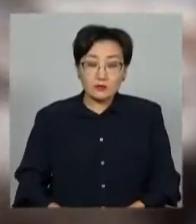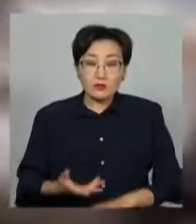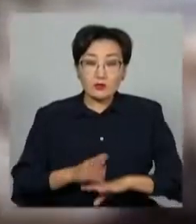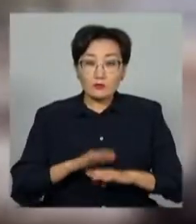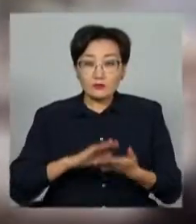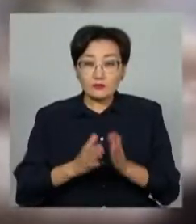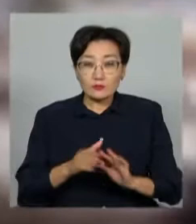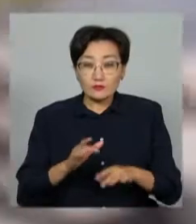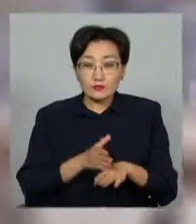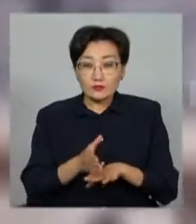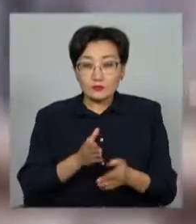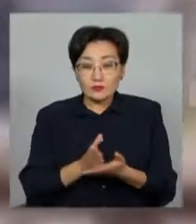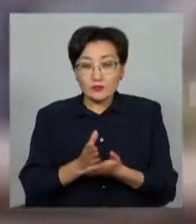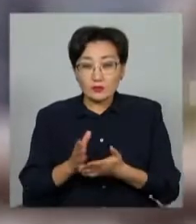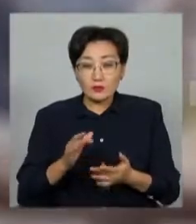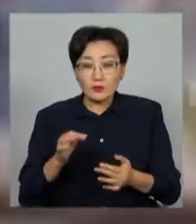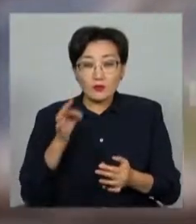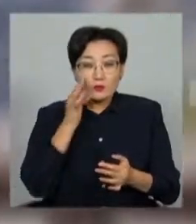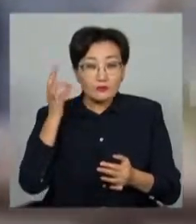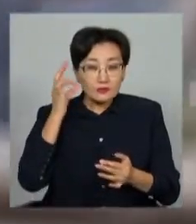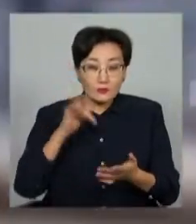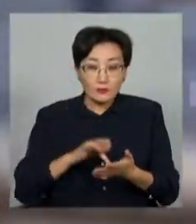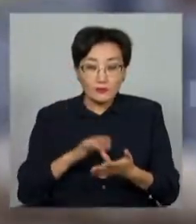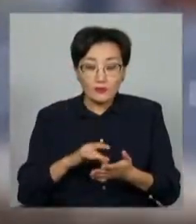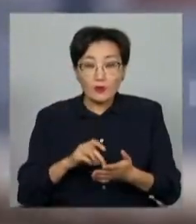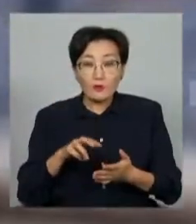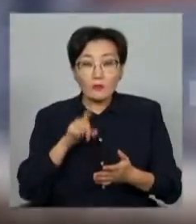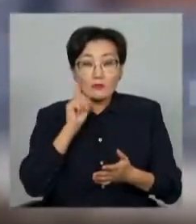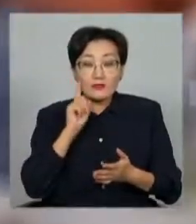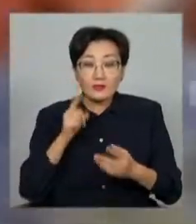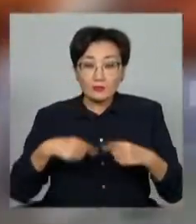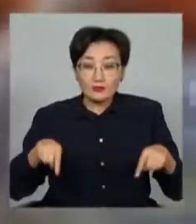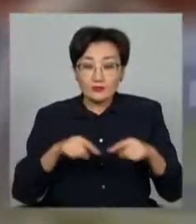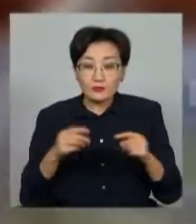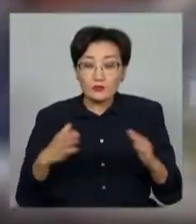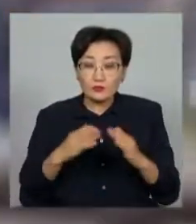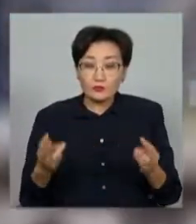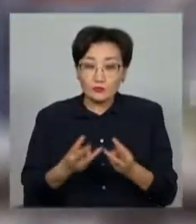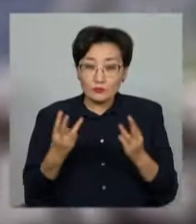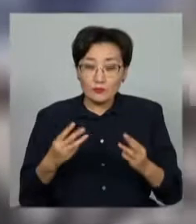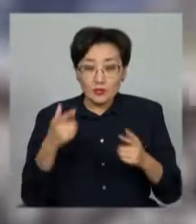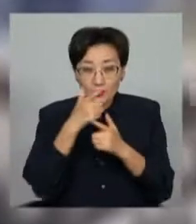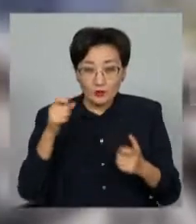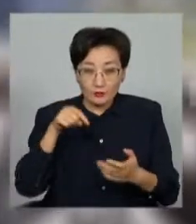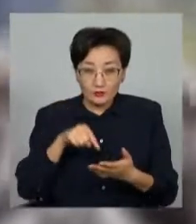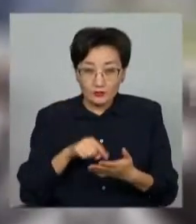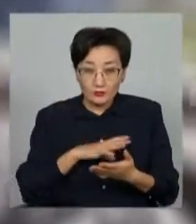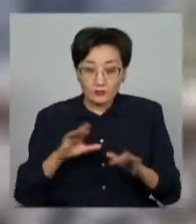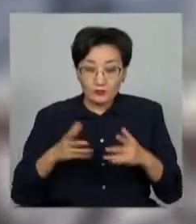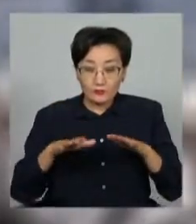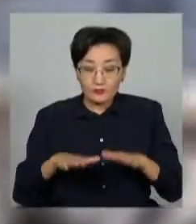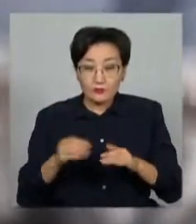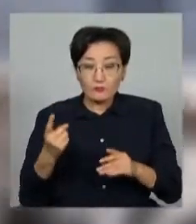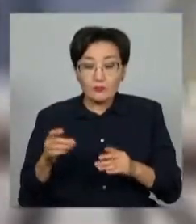Төтінші жағдайлар қызметінің диспетчерлік орталығына Медеу ауданы Молодой Садовод саяжайында үй өртеніп жатыр деген ақпарат түскен. Оқиға